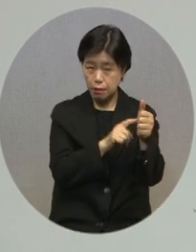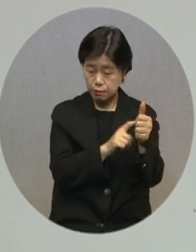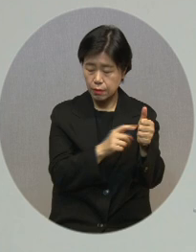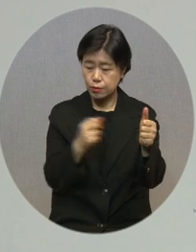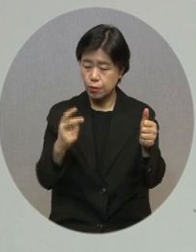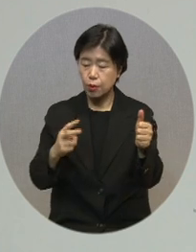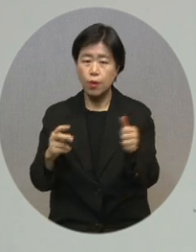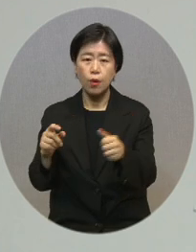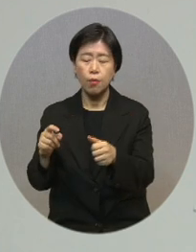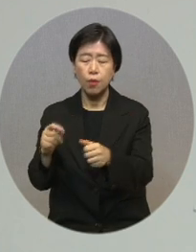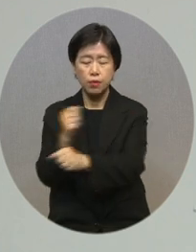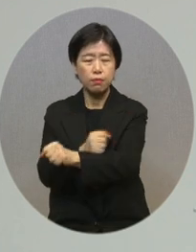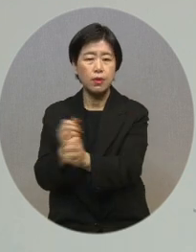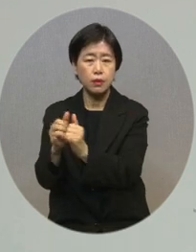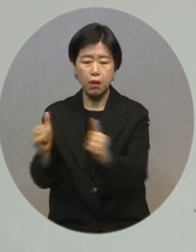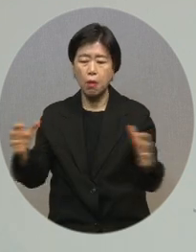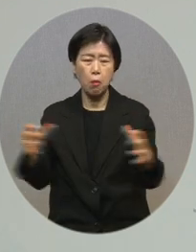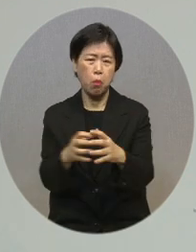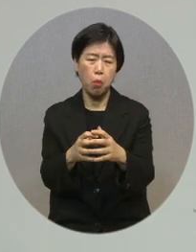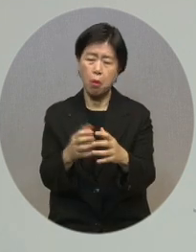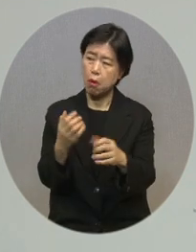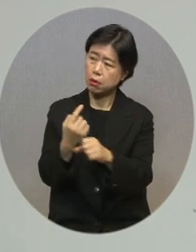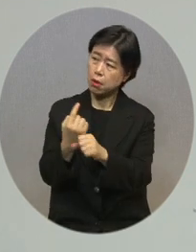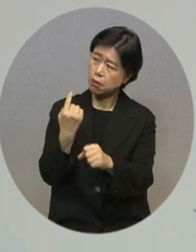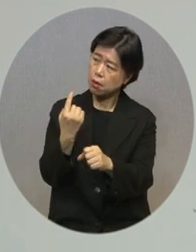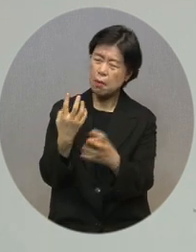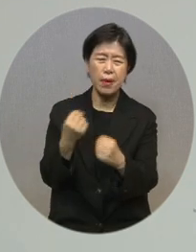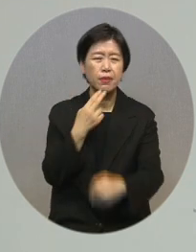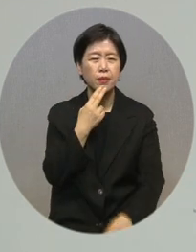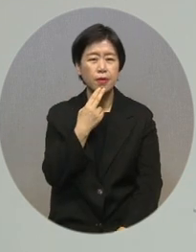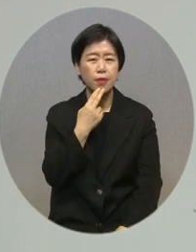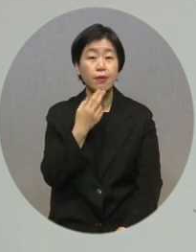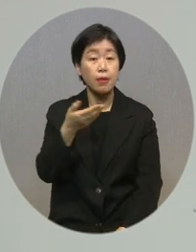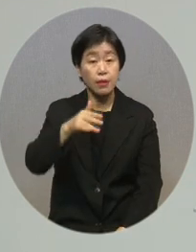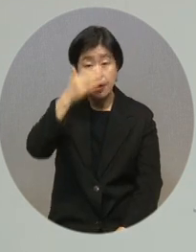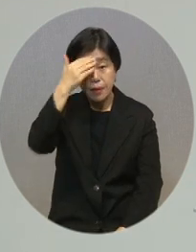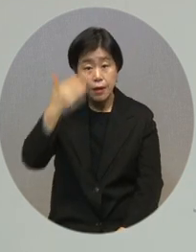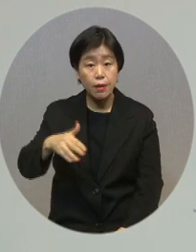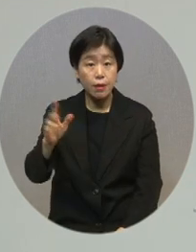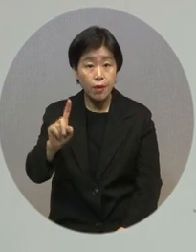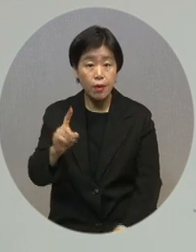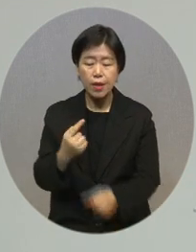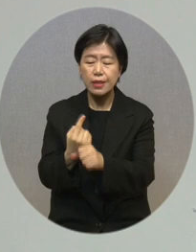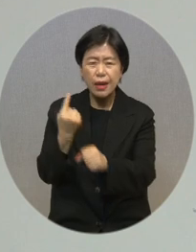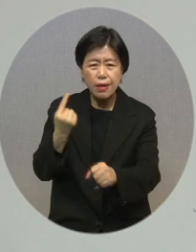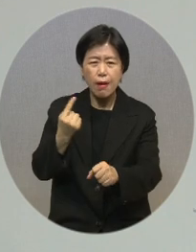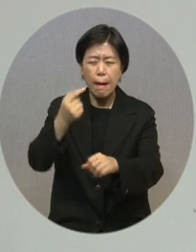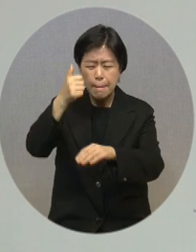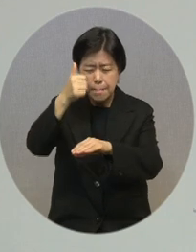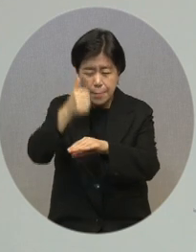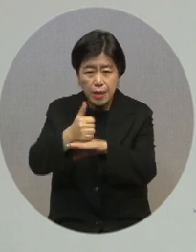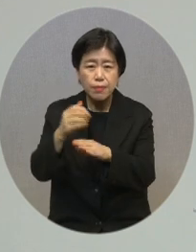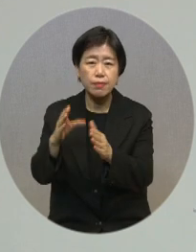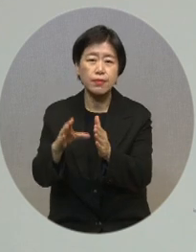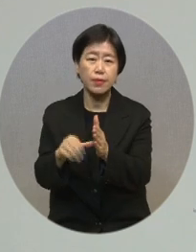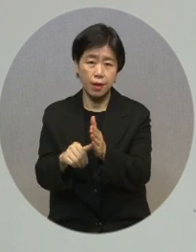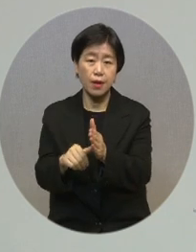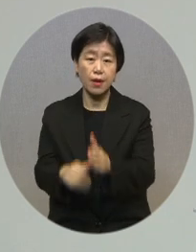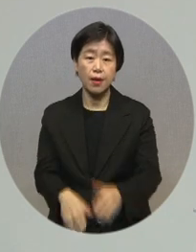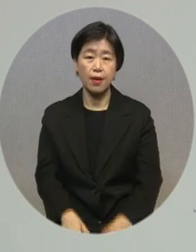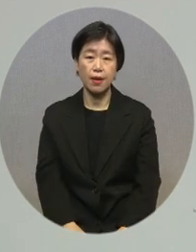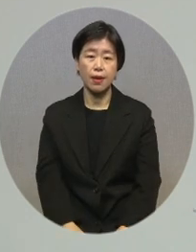지체됐었는데 다행스럽게 작년 연말에 이제 한국노총이 그 노사정 사회적 대화에 복귀 선언을 하면서